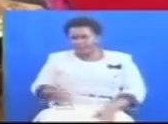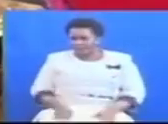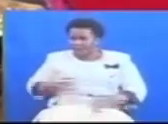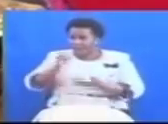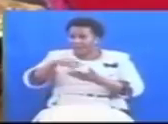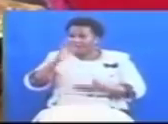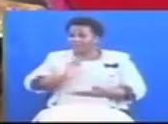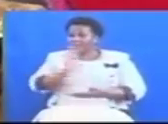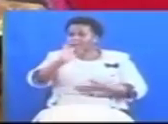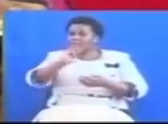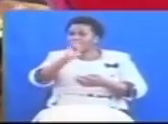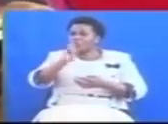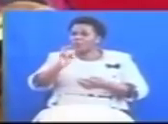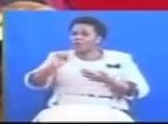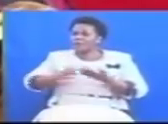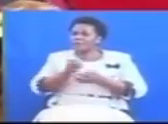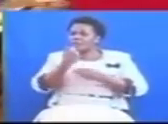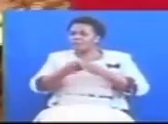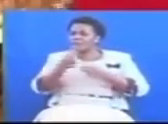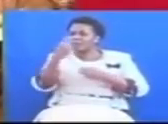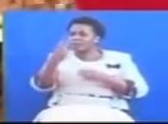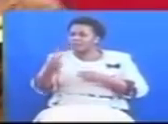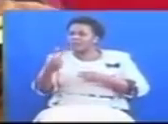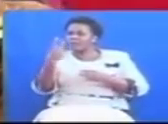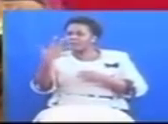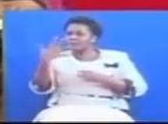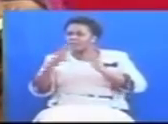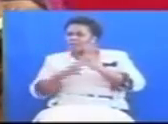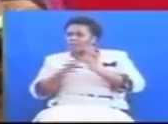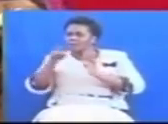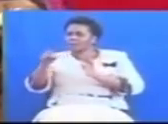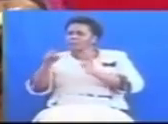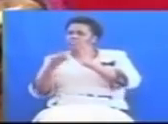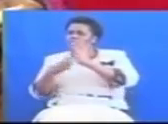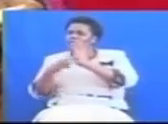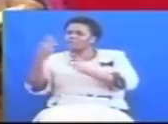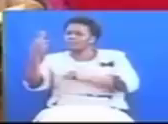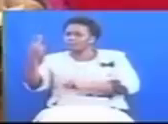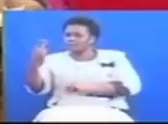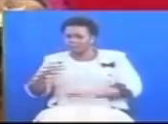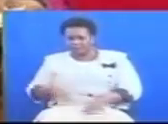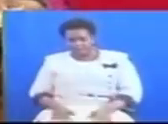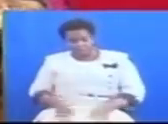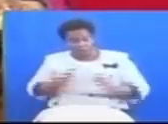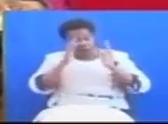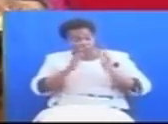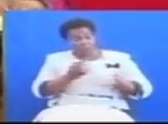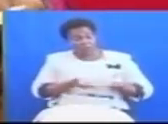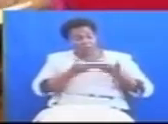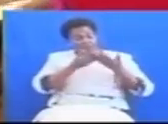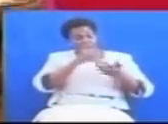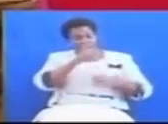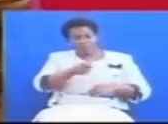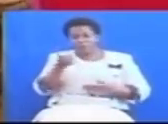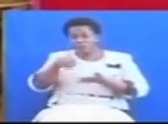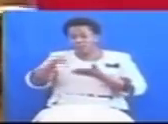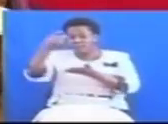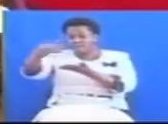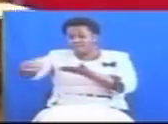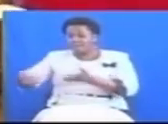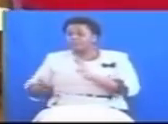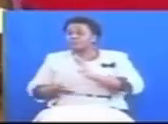huu ni dola za Kimarekani milioni 258.82. Mheshimiwa naibu spika, ulipaji fidia ulianza